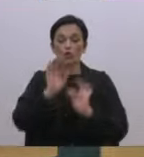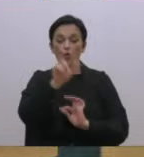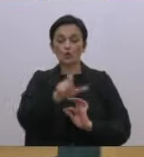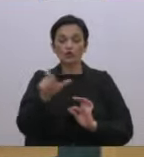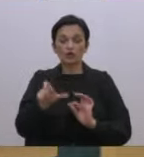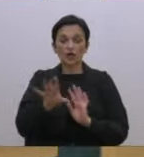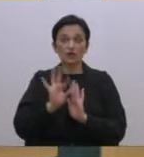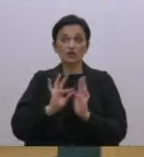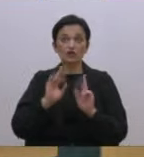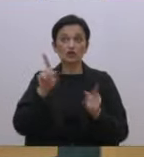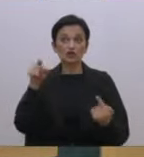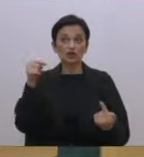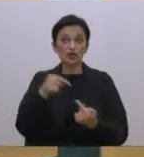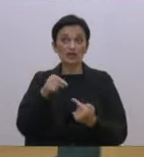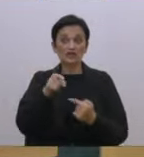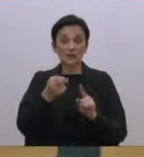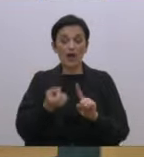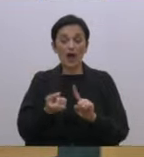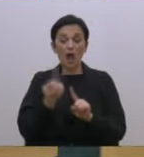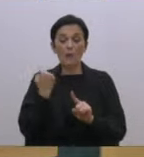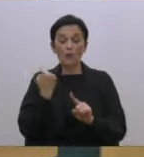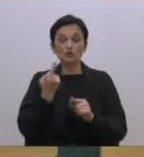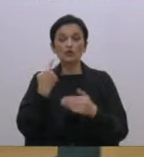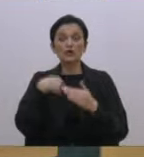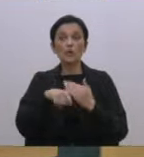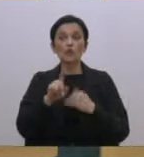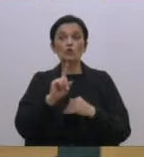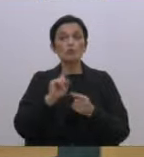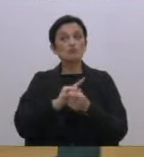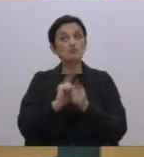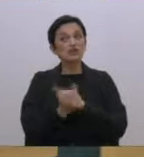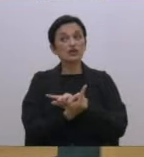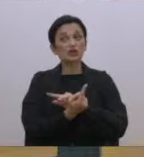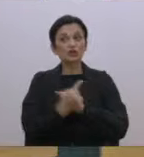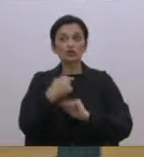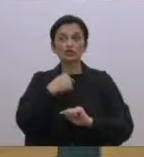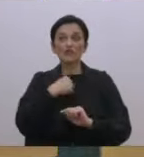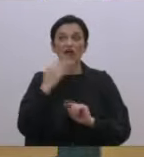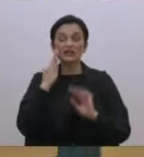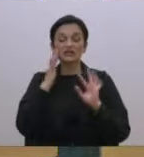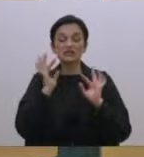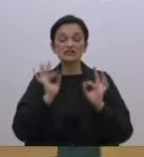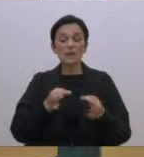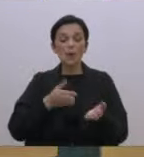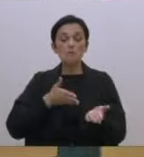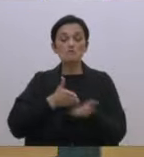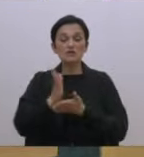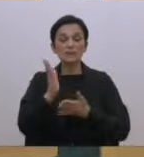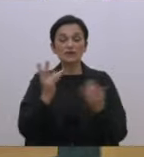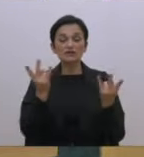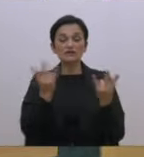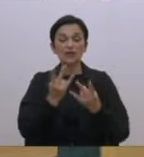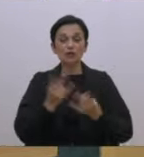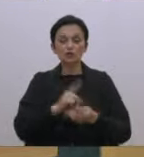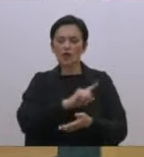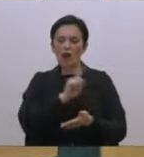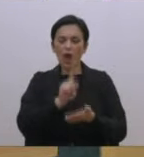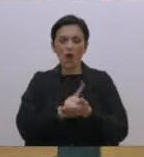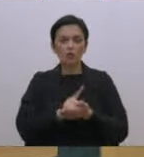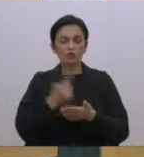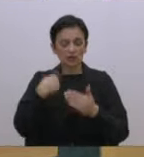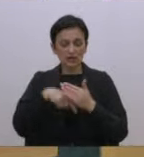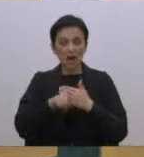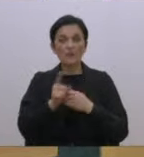და შესაბამისად ეს მუხლი ამოსაღებია გამომდინარე იქიდან, რომ პირიქით ჩვენ სამართლიანობის პრინციპიდან და საჭიროებიდან და აუცილებლობიდან